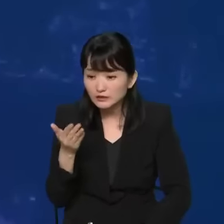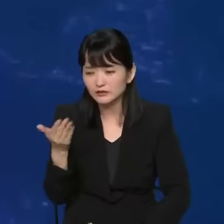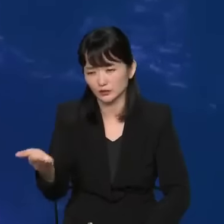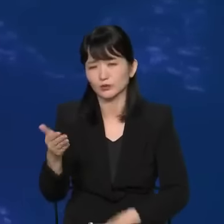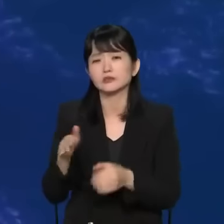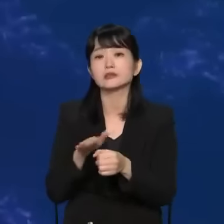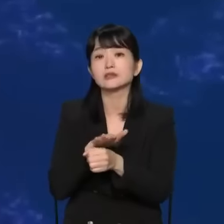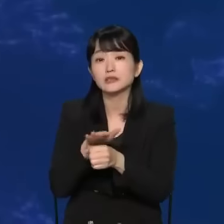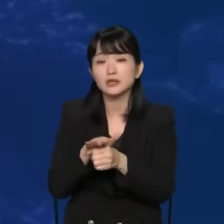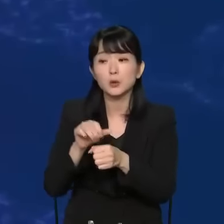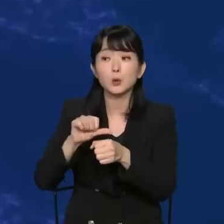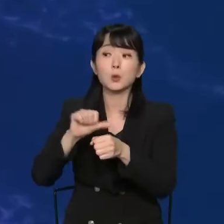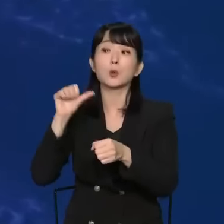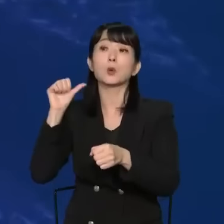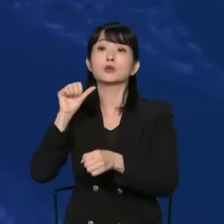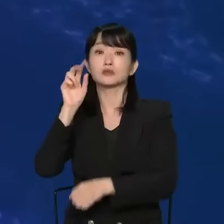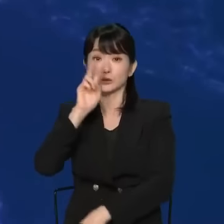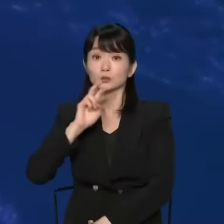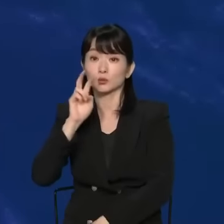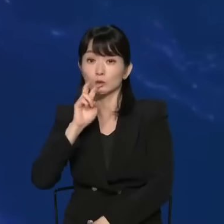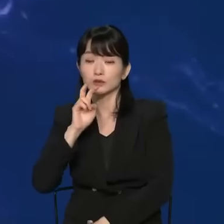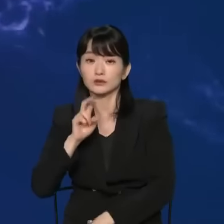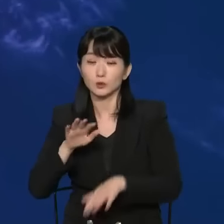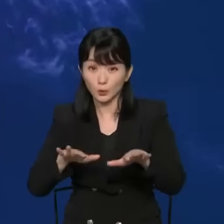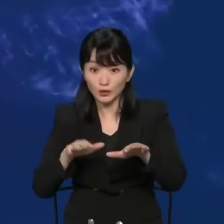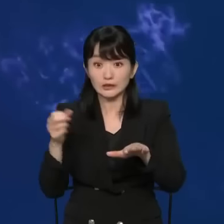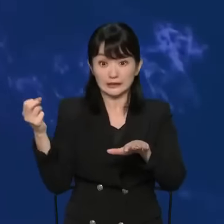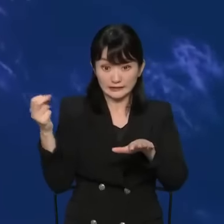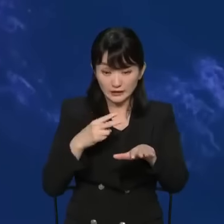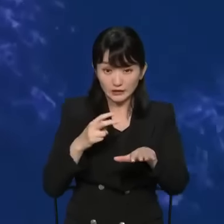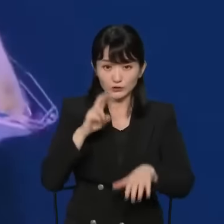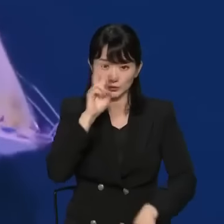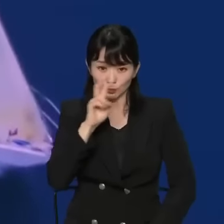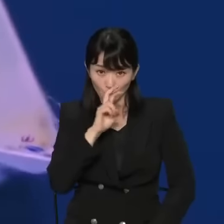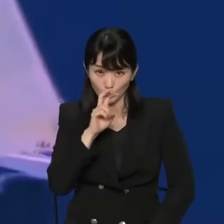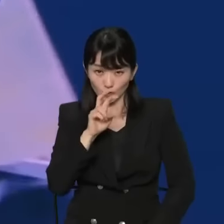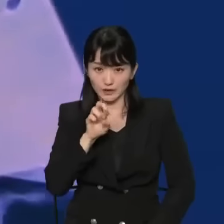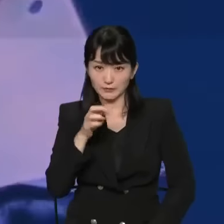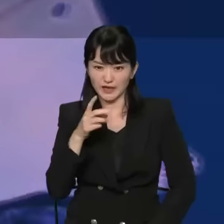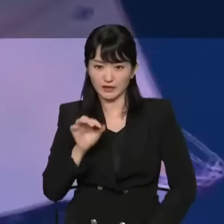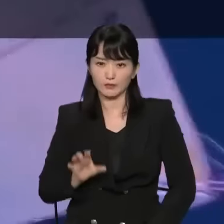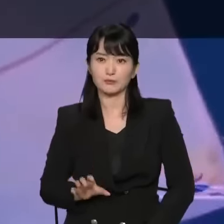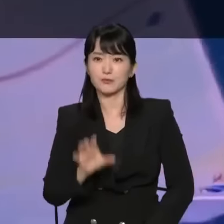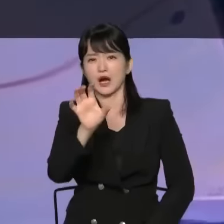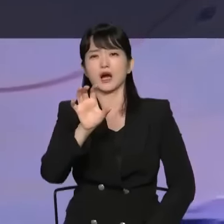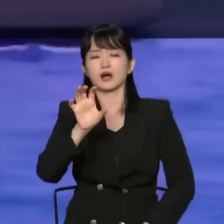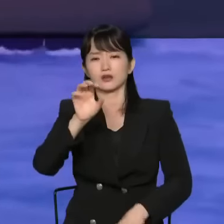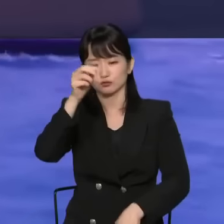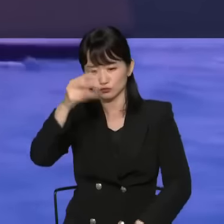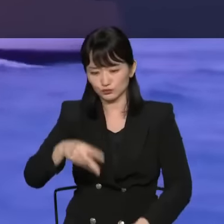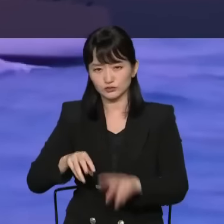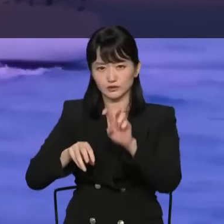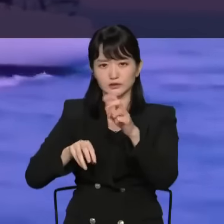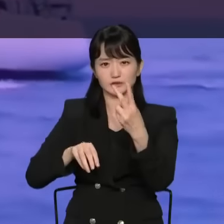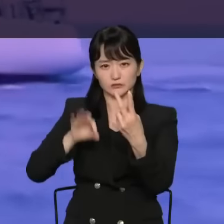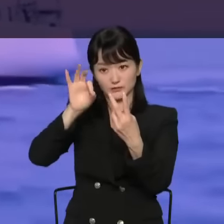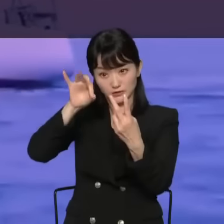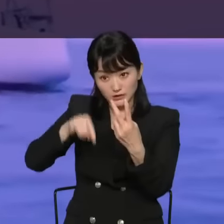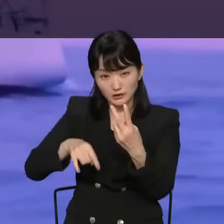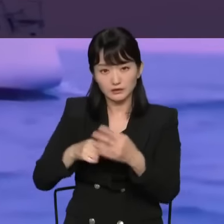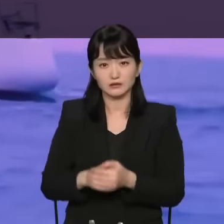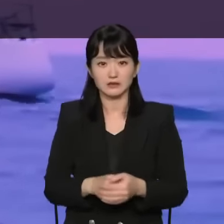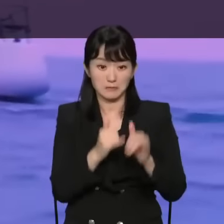거지. 5년 전에 나온 노래인데 오늘 다시 음원 플랫폼 멜론에서 22위에 올랐습니다. 수상